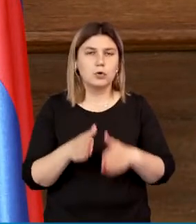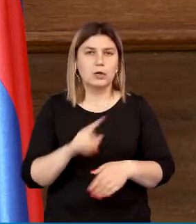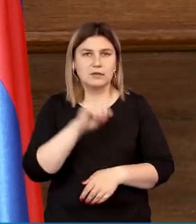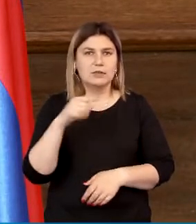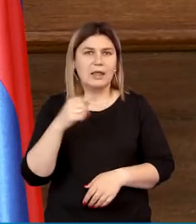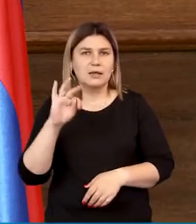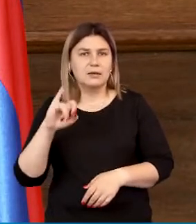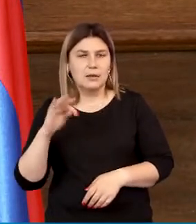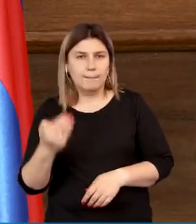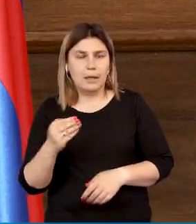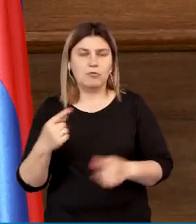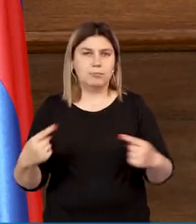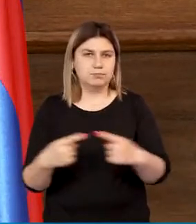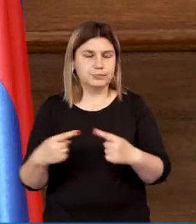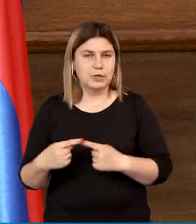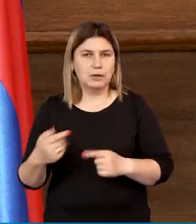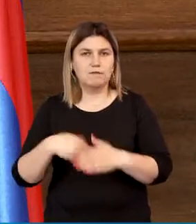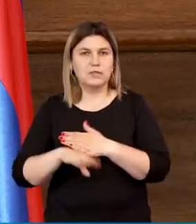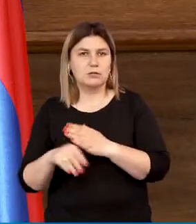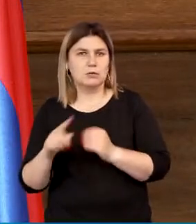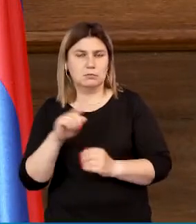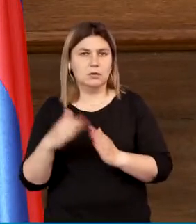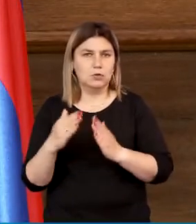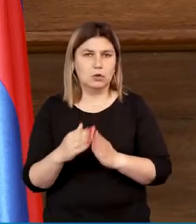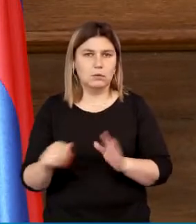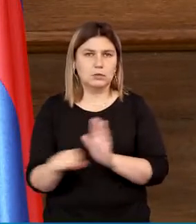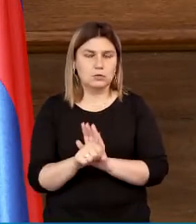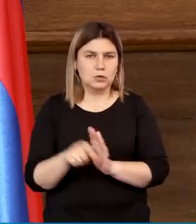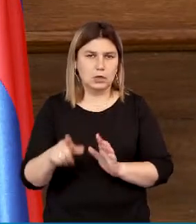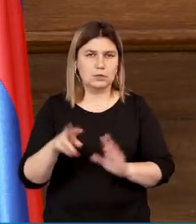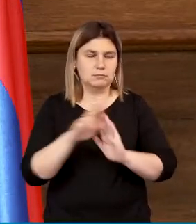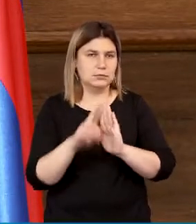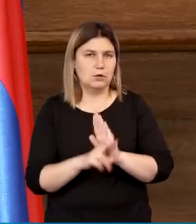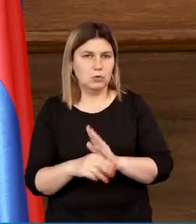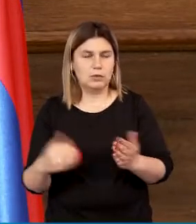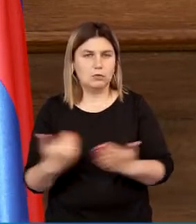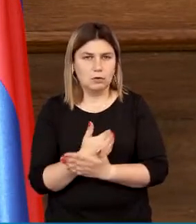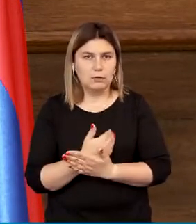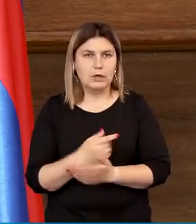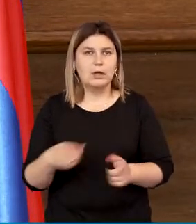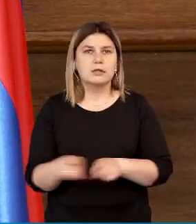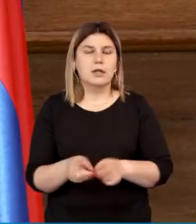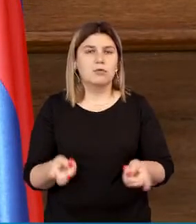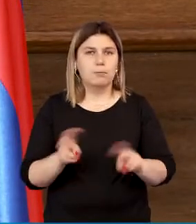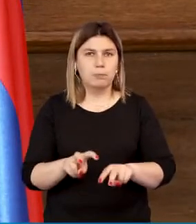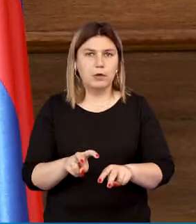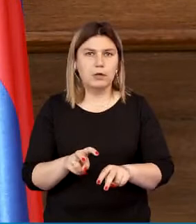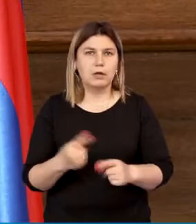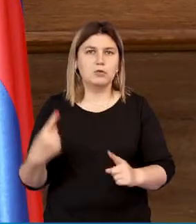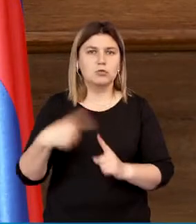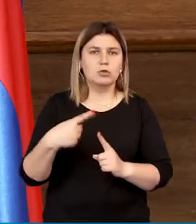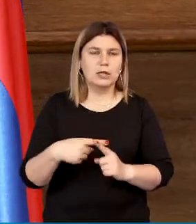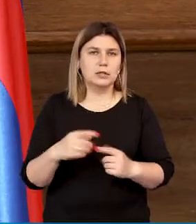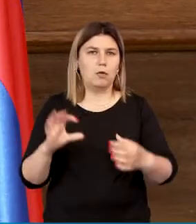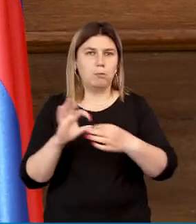aby dopasować wyjście z domu do właśnie tego rozkładu. Pojawia się też zgodnie z obietnicą dodatkowe